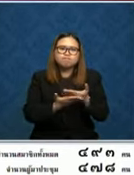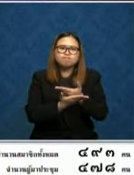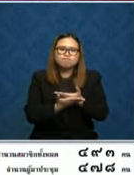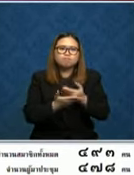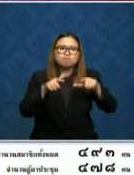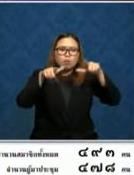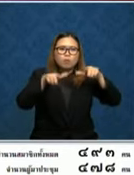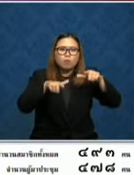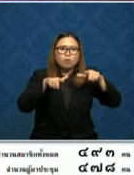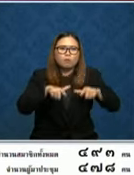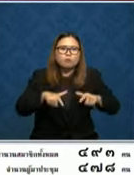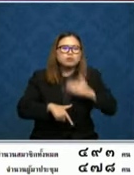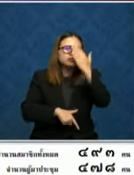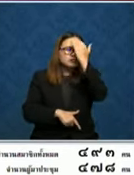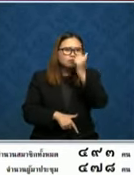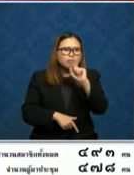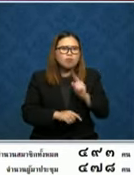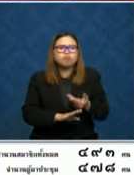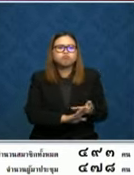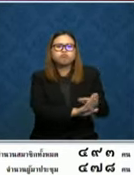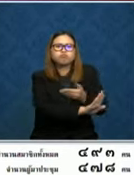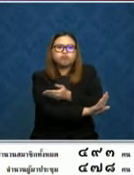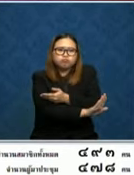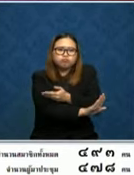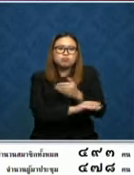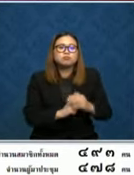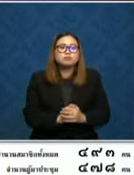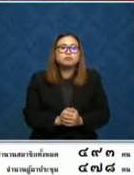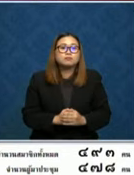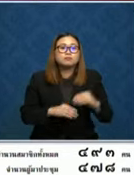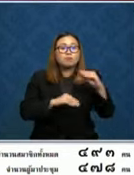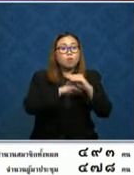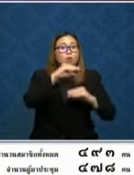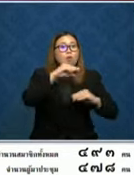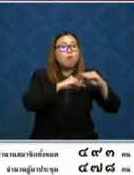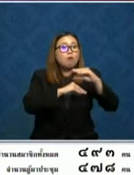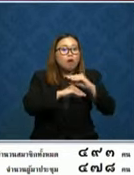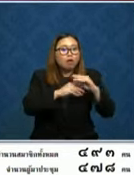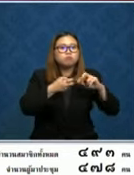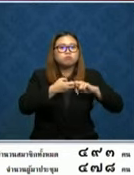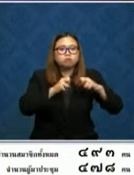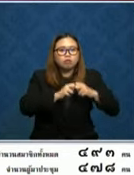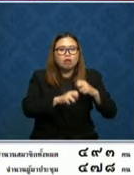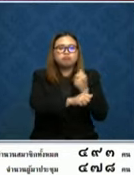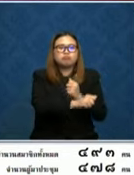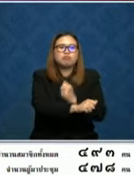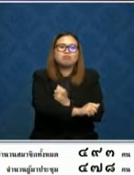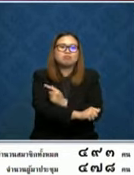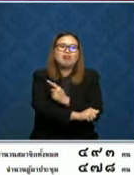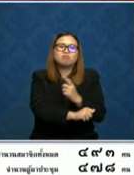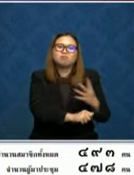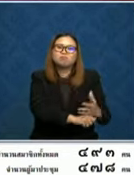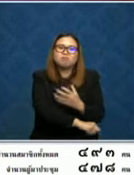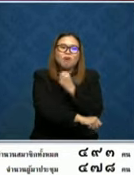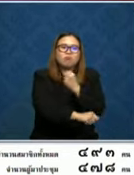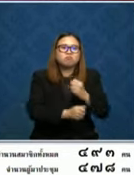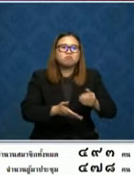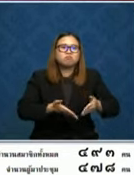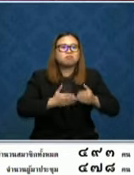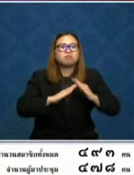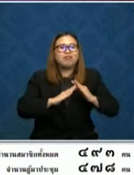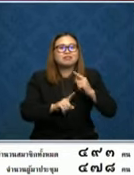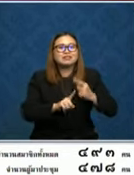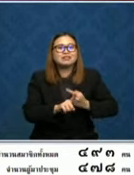นี้เนื่องจากในช่วงที่ผ่านมานั้นโครงการดังกล่าวประสบปัญหาในการจัดจ้างผู้รับเหมาโดยในเดือนสิงหาค